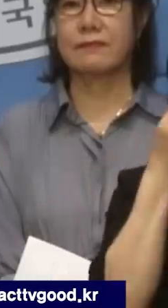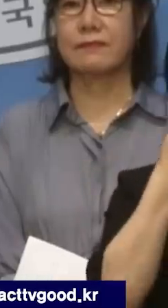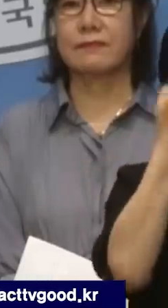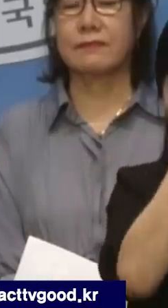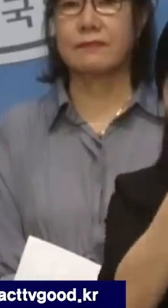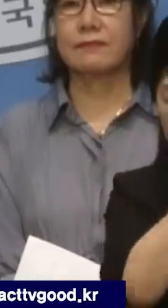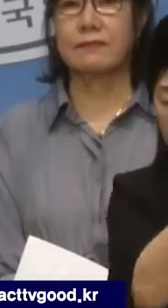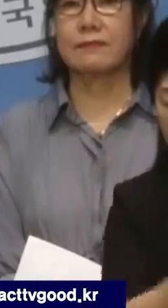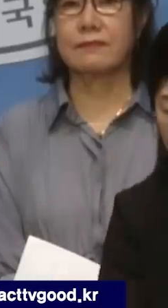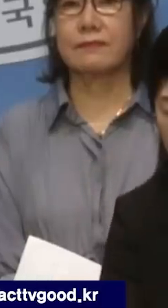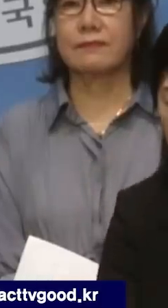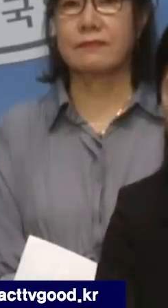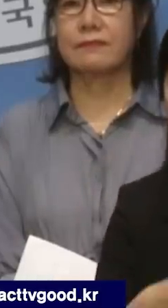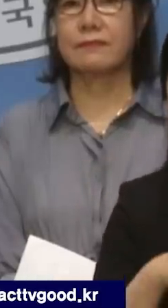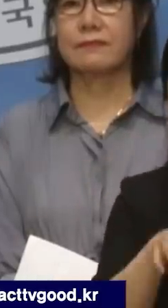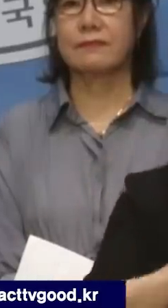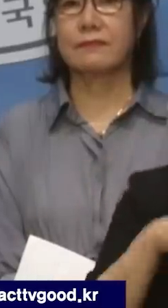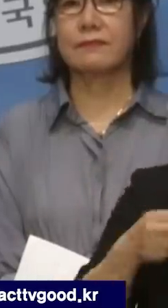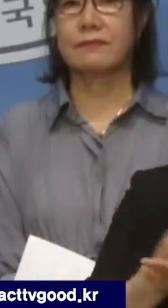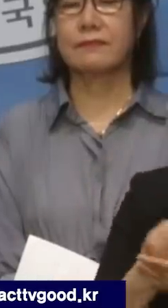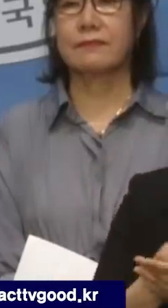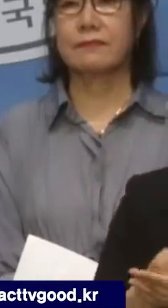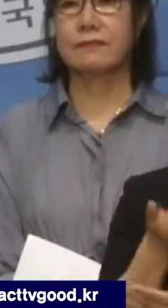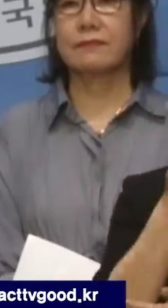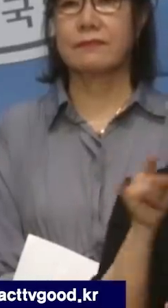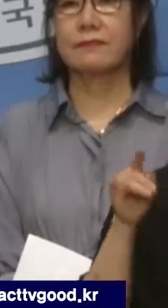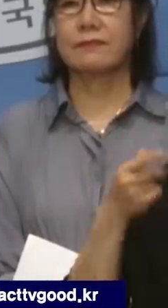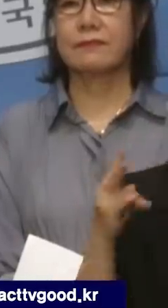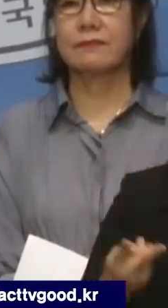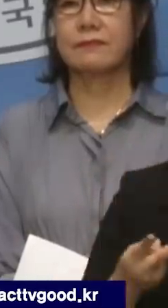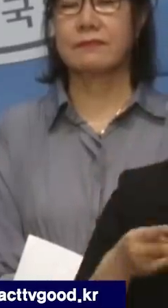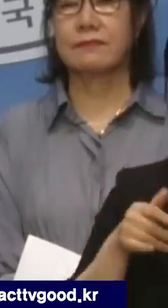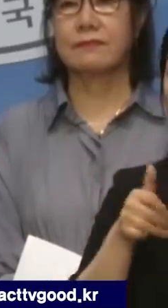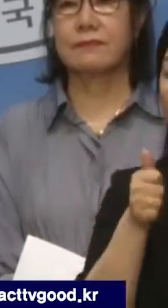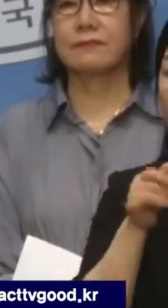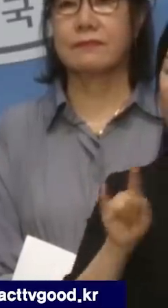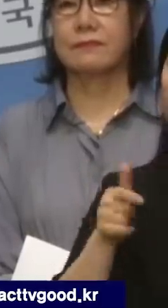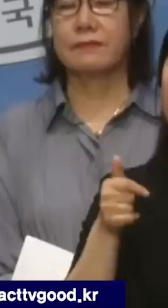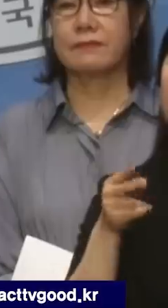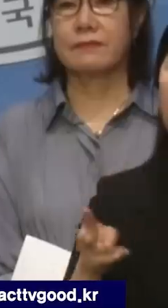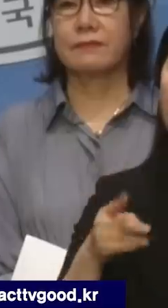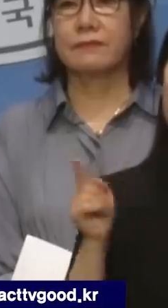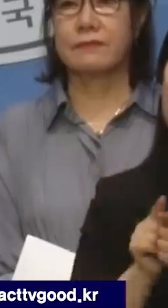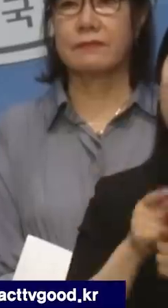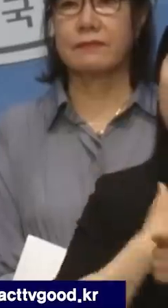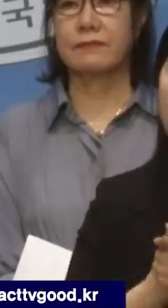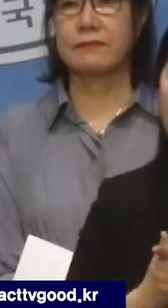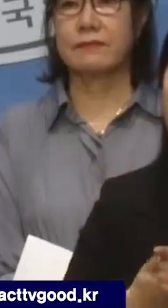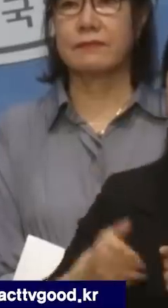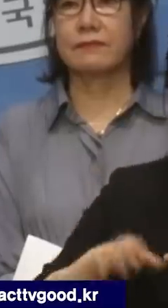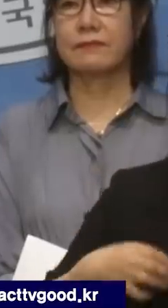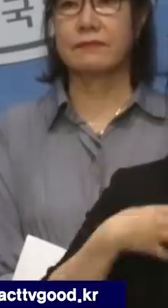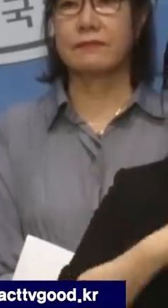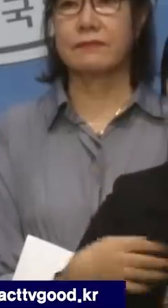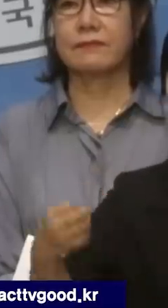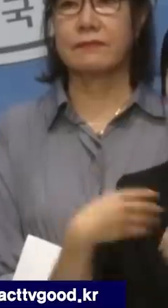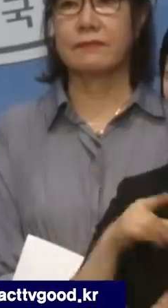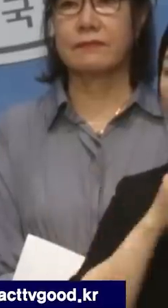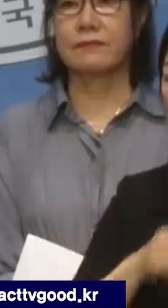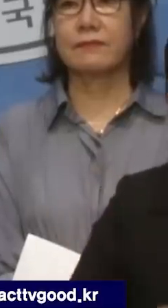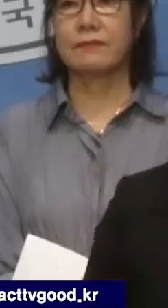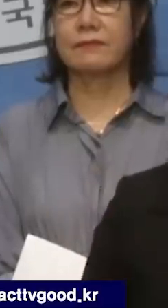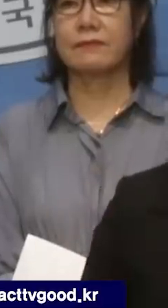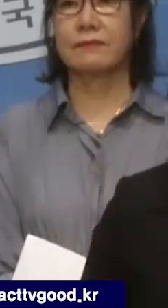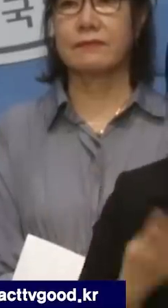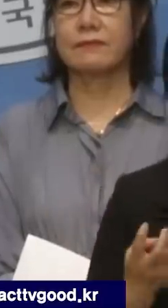못한다. 수산물을 먹을 수 없게 된다. 이제 일을 그만둬야 되나? 우린 어떡하냐? 대책을 써야